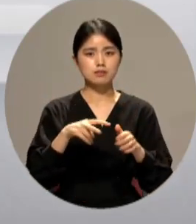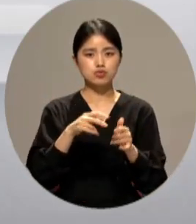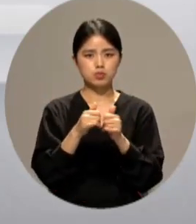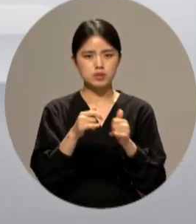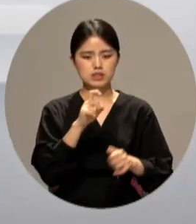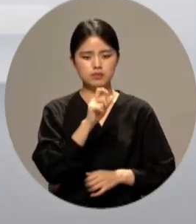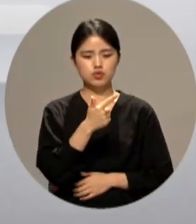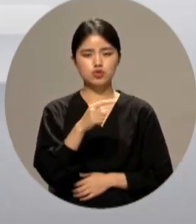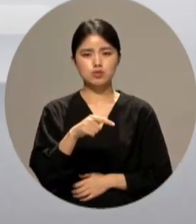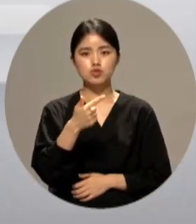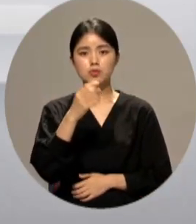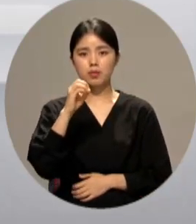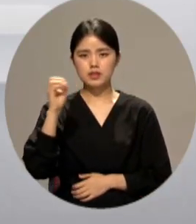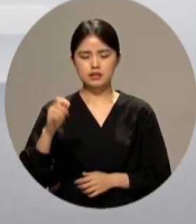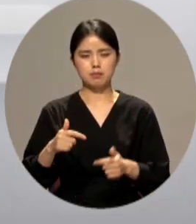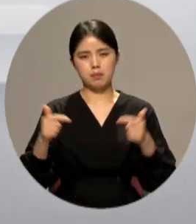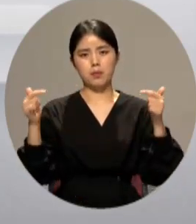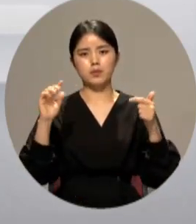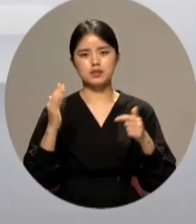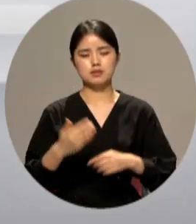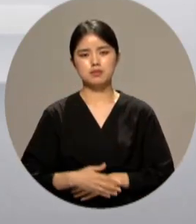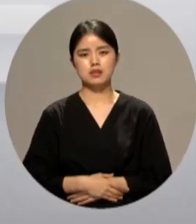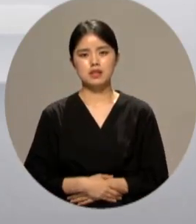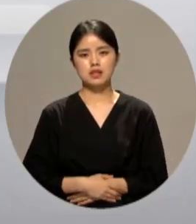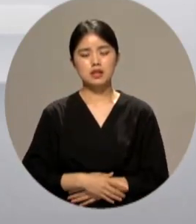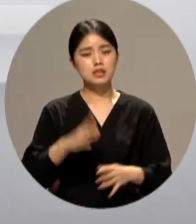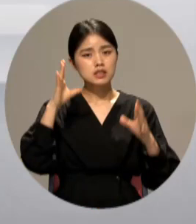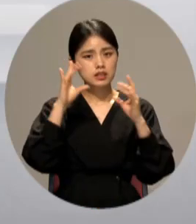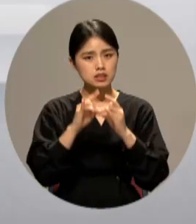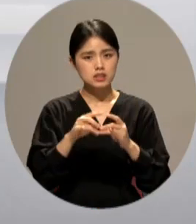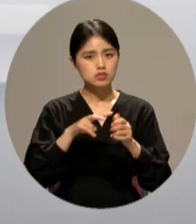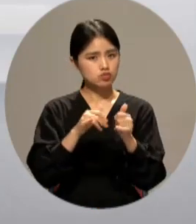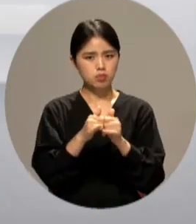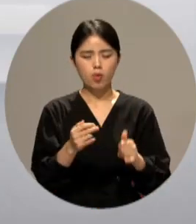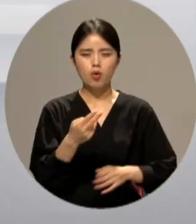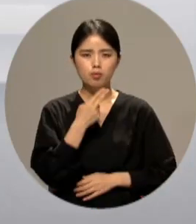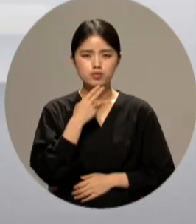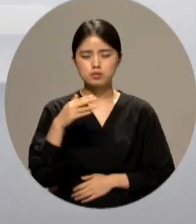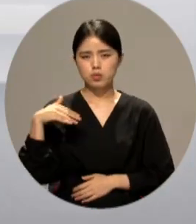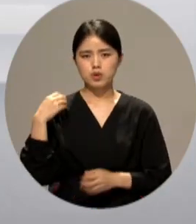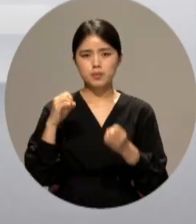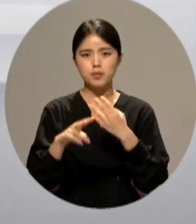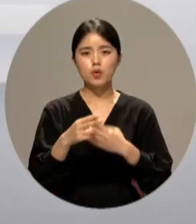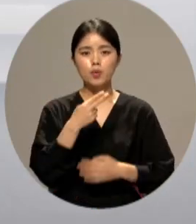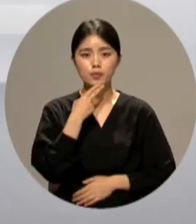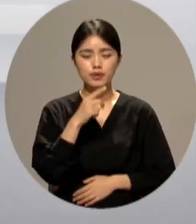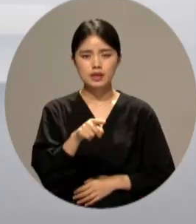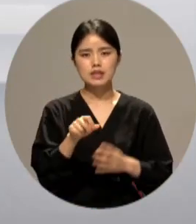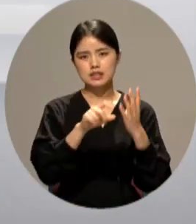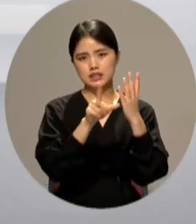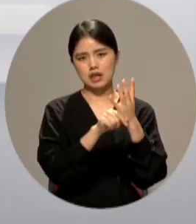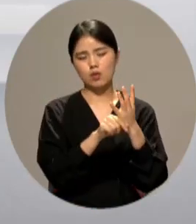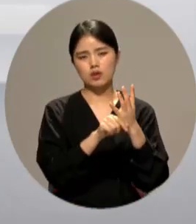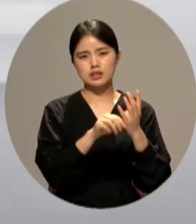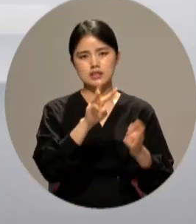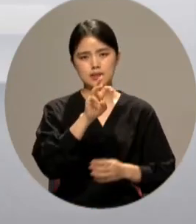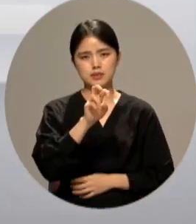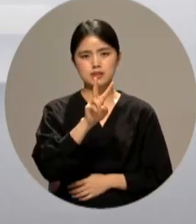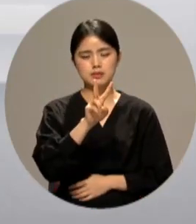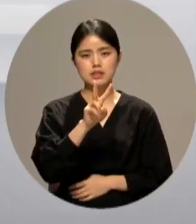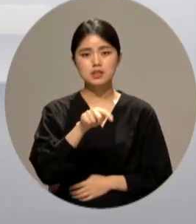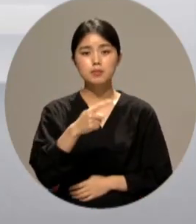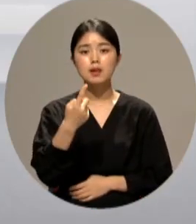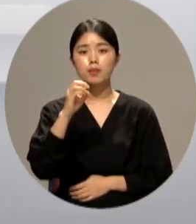16.6% 포인트 상승했습니다 지지 후보 없음과 모름 무응답 이 4월에는 32.1%